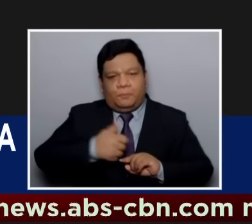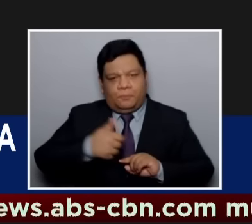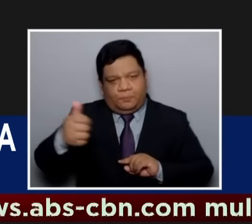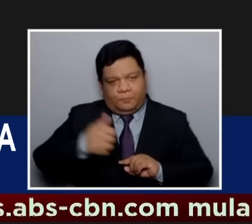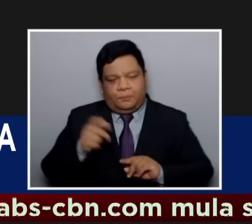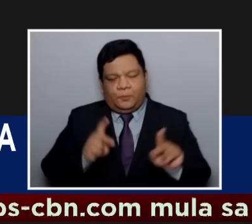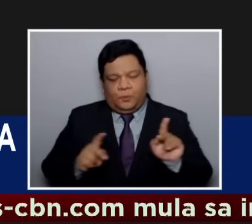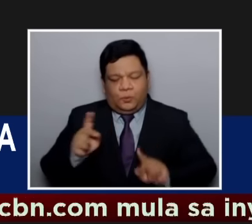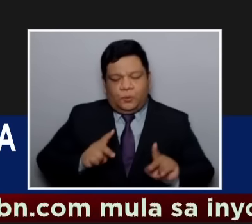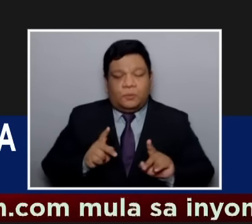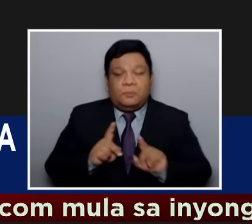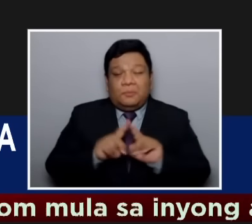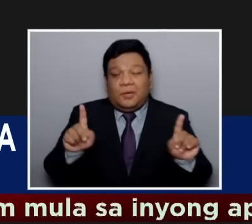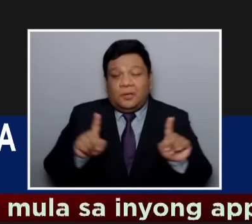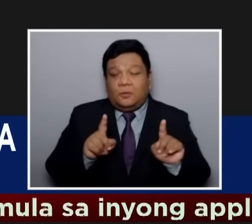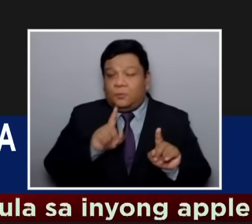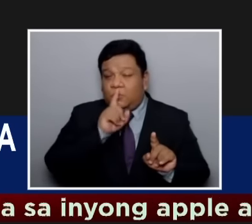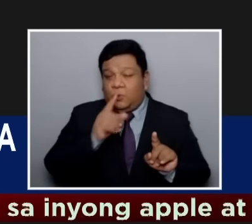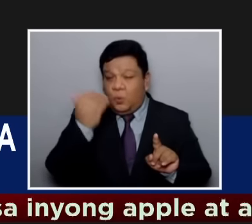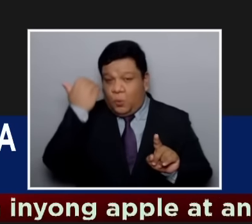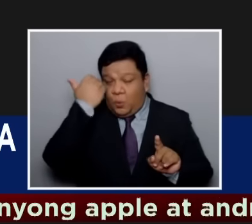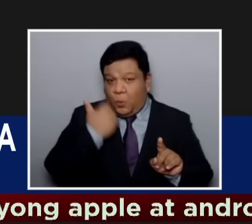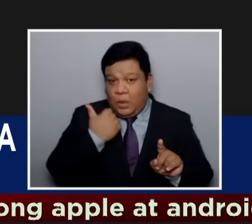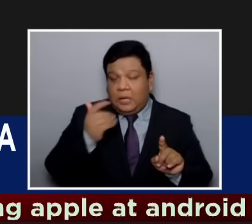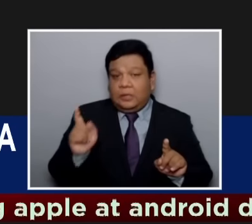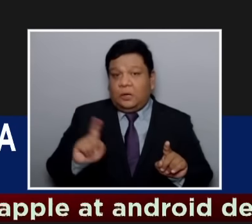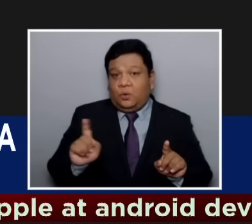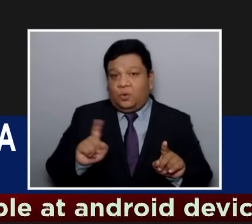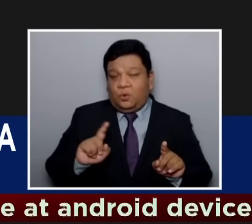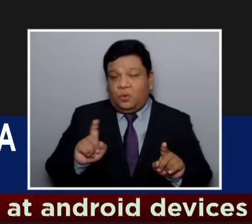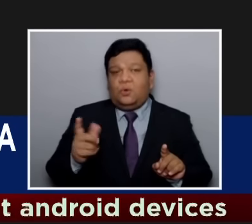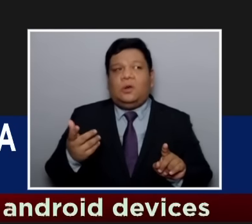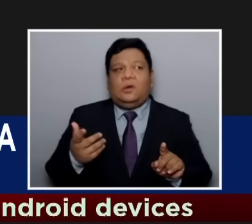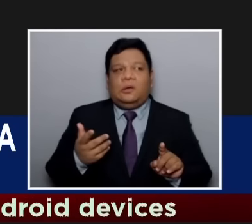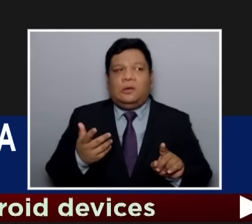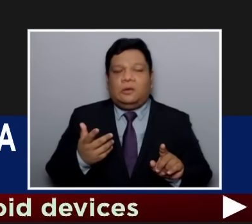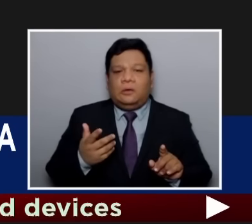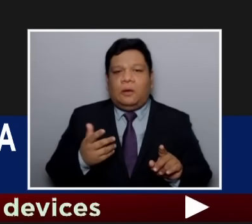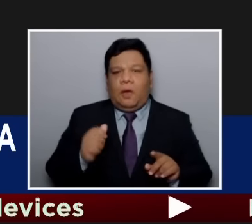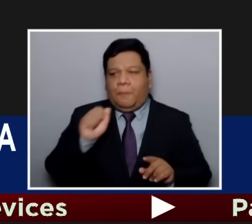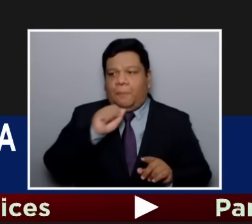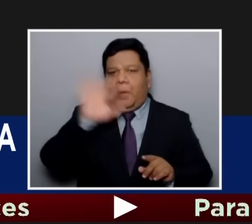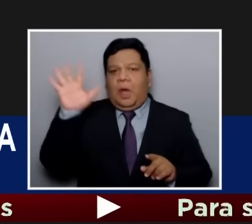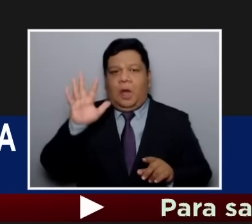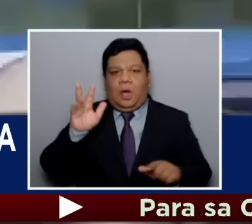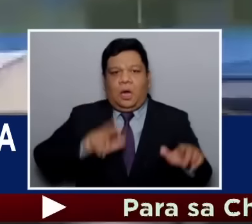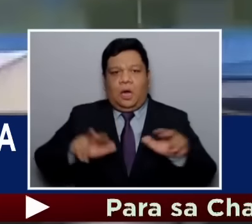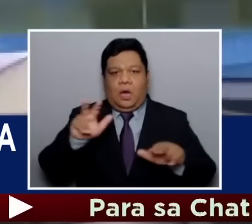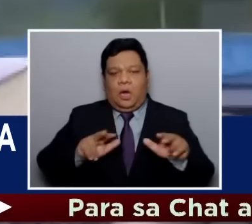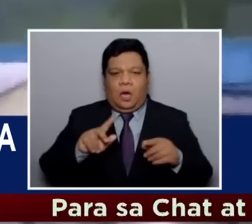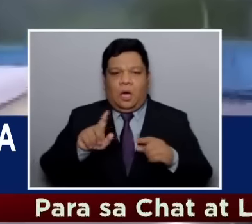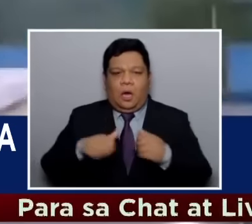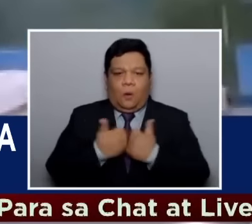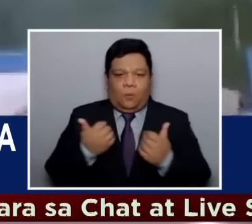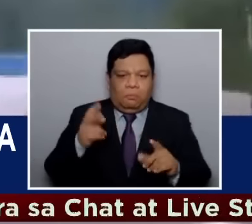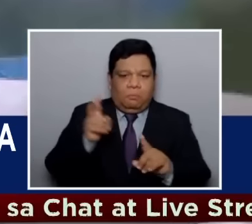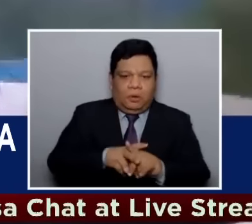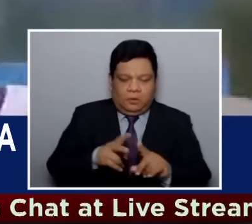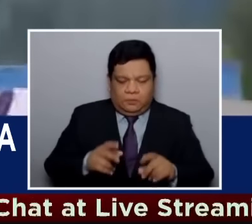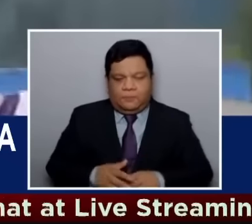naging pagkukulang lamang niya ay medyo naging abrupt yung kanyang pag-implement. Ayon